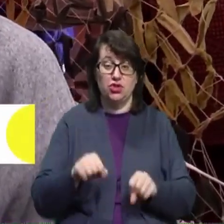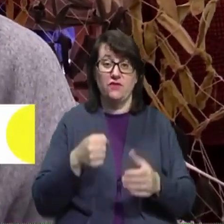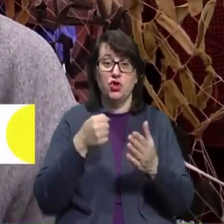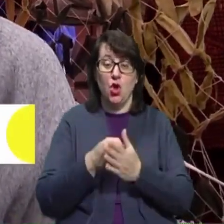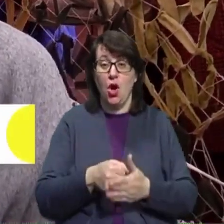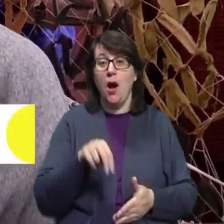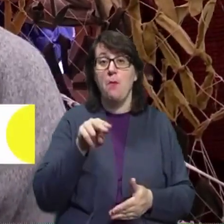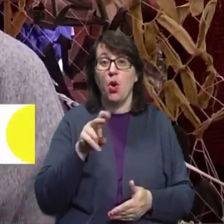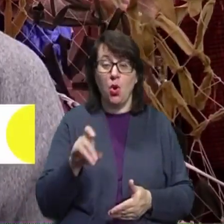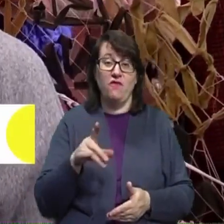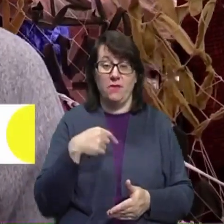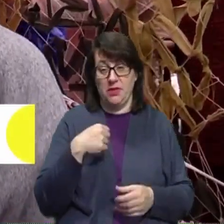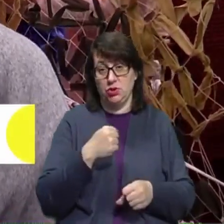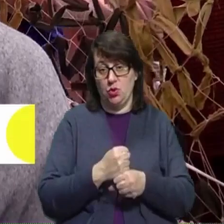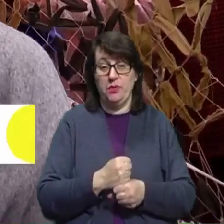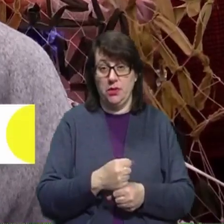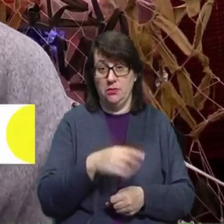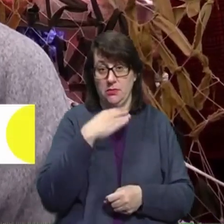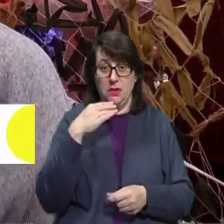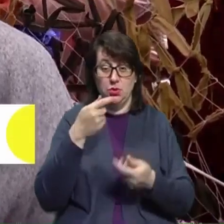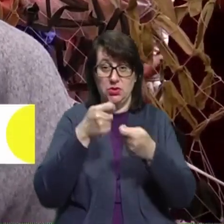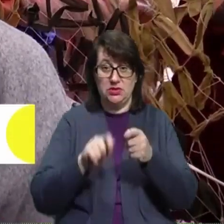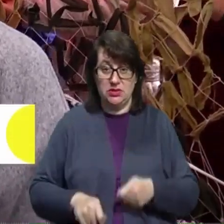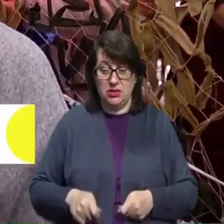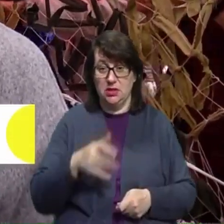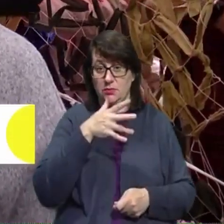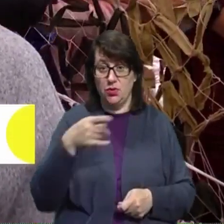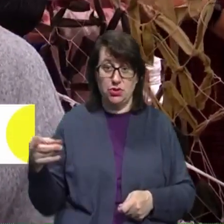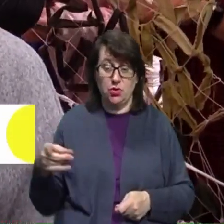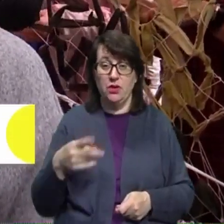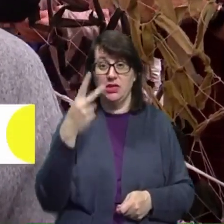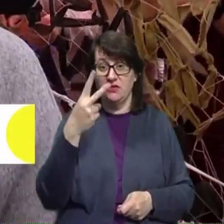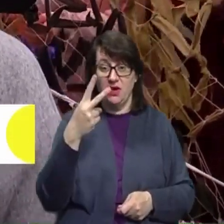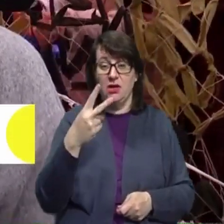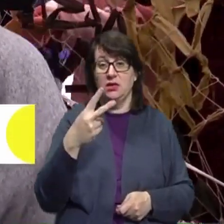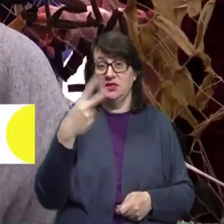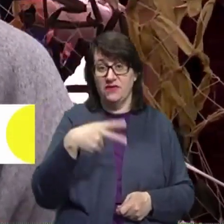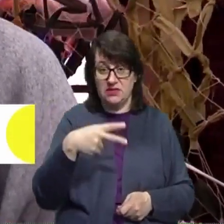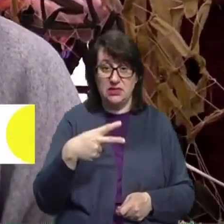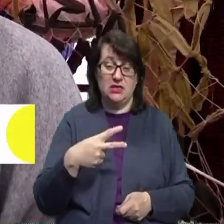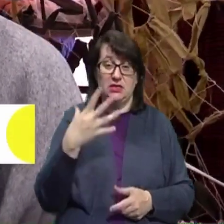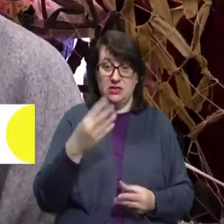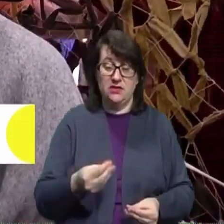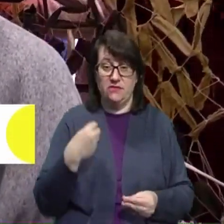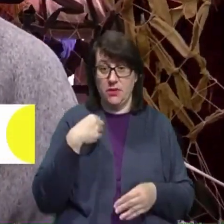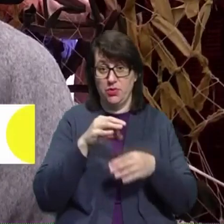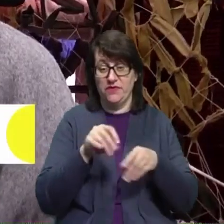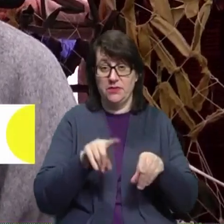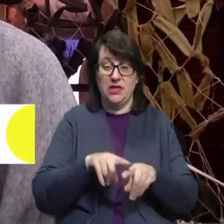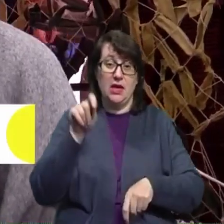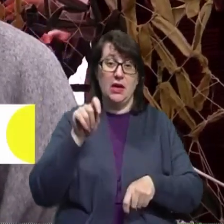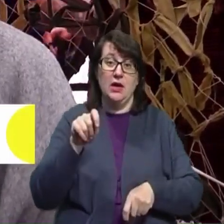зробимо багато сіток і такі протягом 10-2 тижнів, 20 днів проведемо такий марафон,